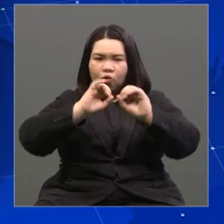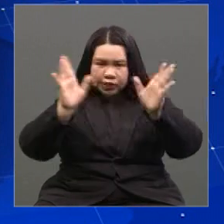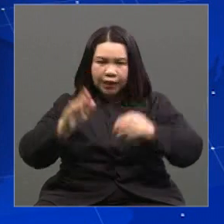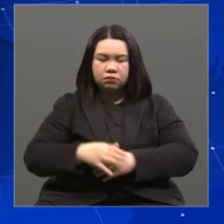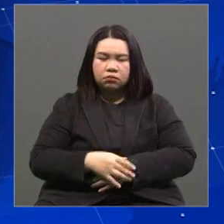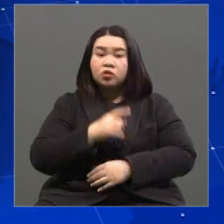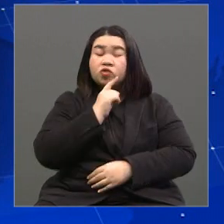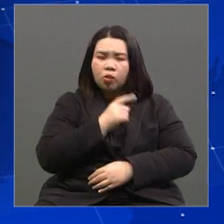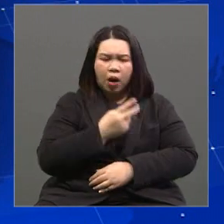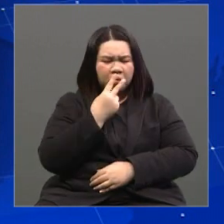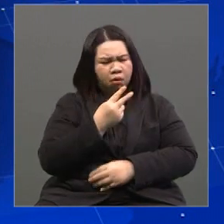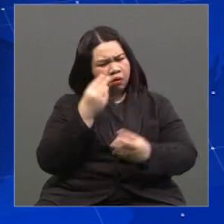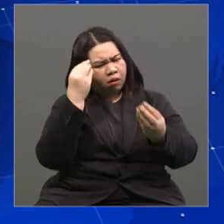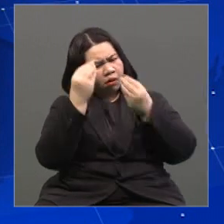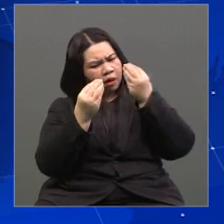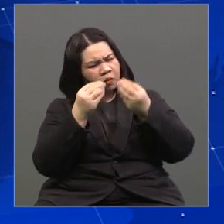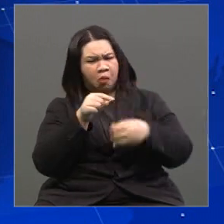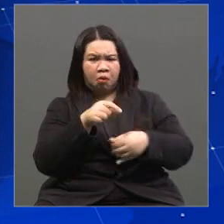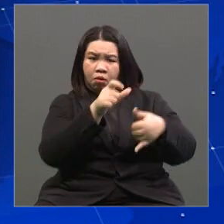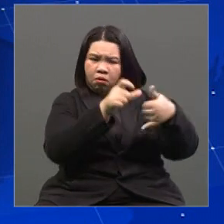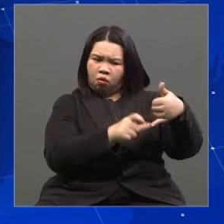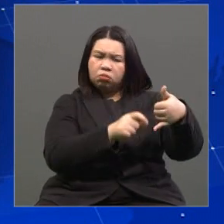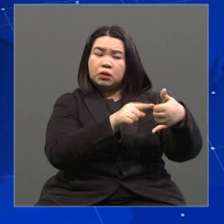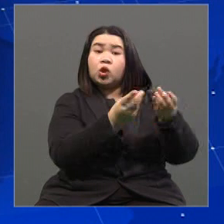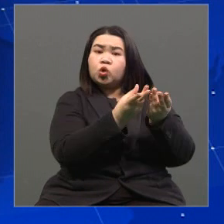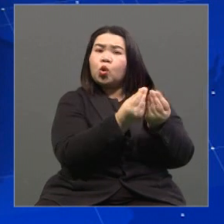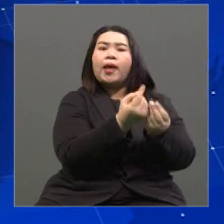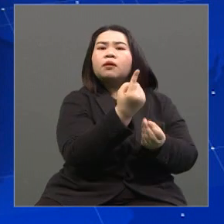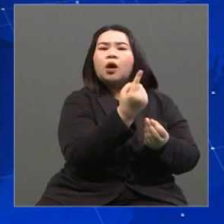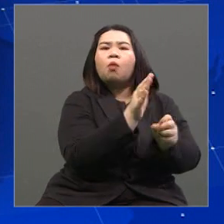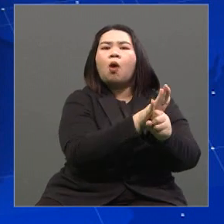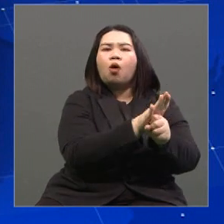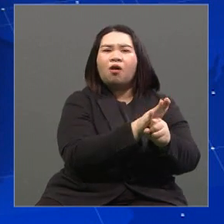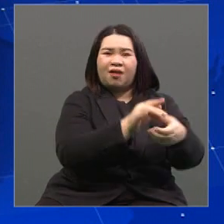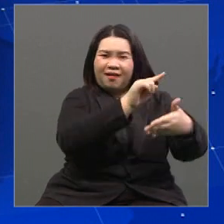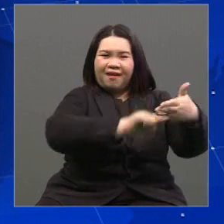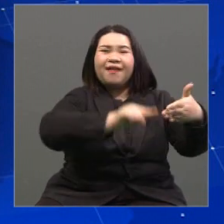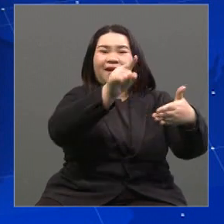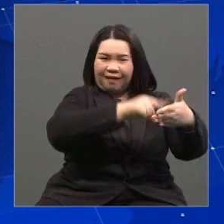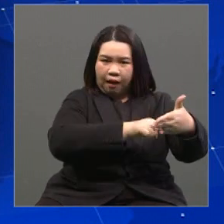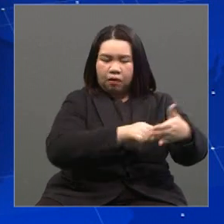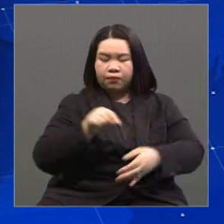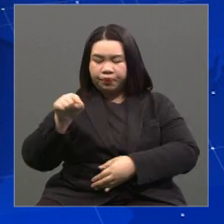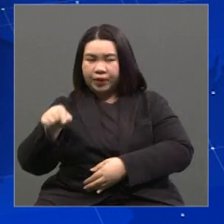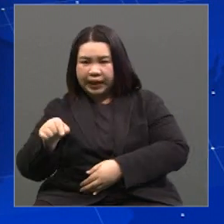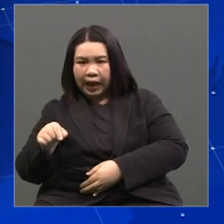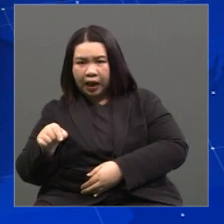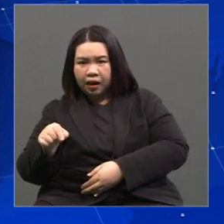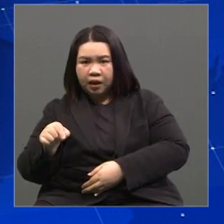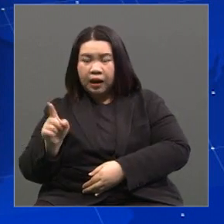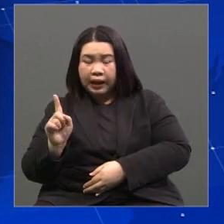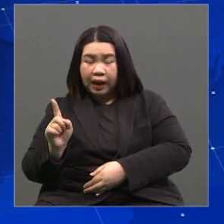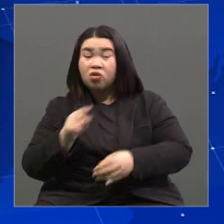เจนไม่สับสนนะคะเพราะว่าบัตรประเภท 1ก็มีเพียงหมายเลขไม่มีตัวหนังสือไม่มีสัญลักษณ์ใดที่บอกไปก็คือสสเขตนั่นเอง